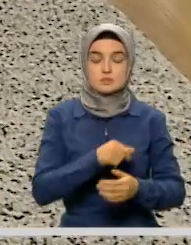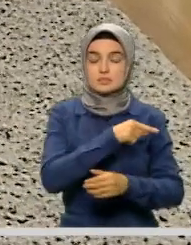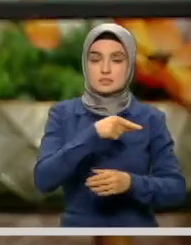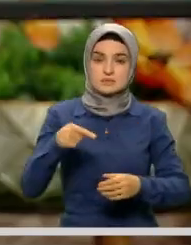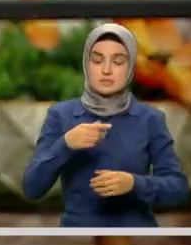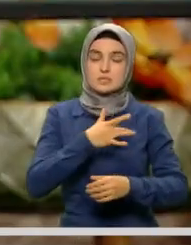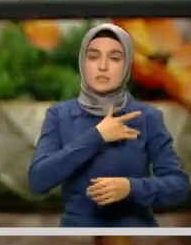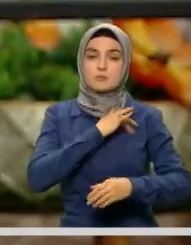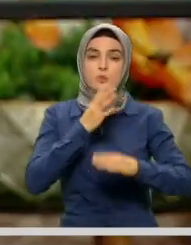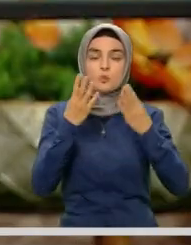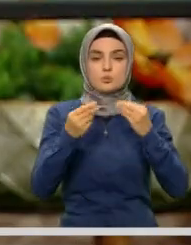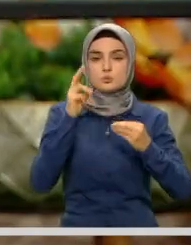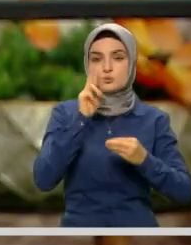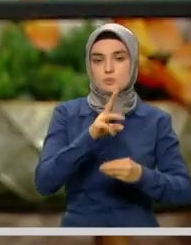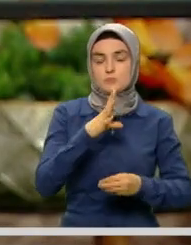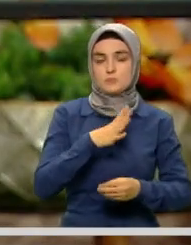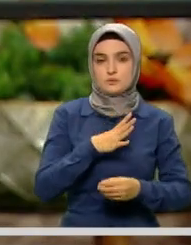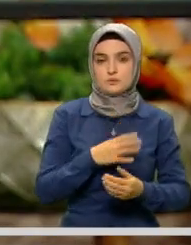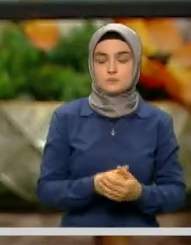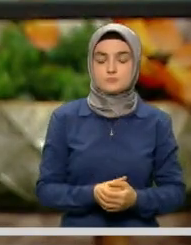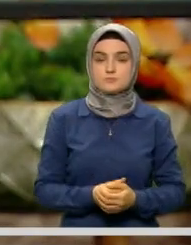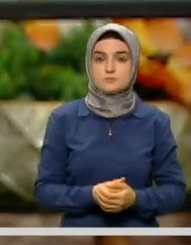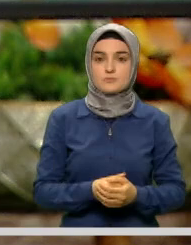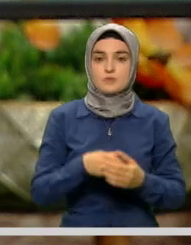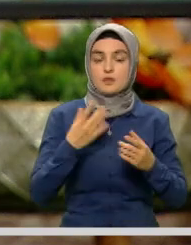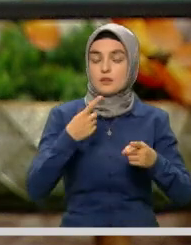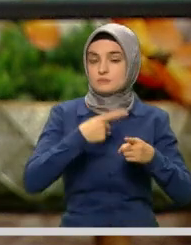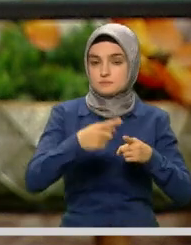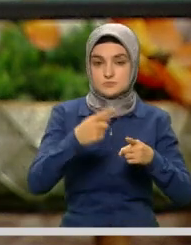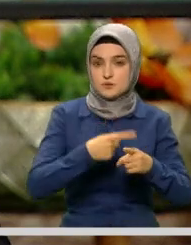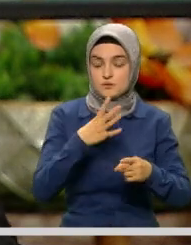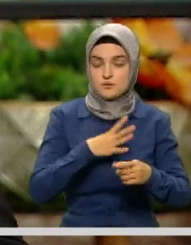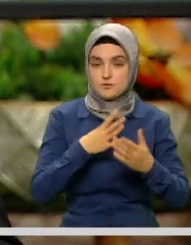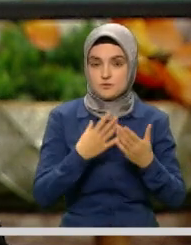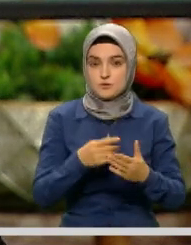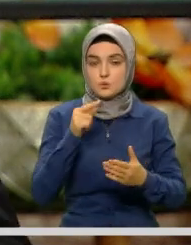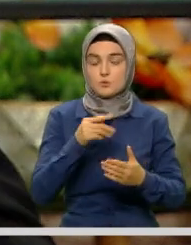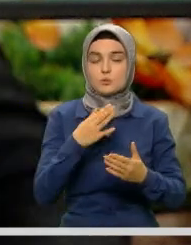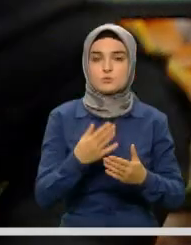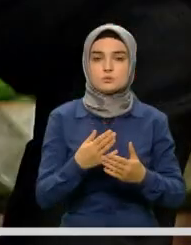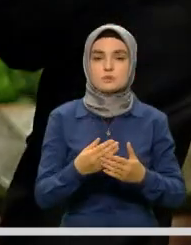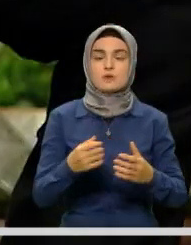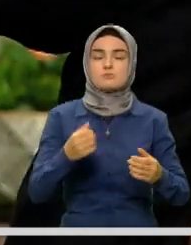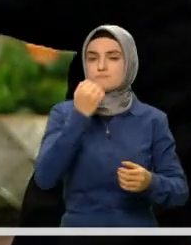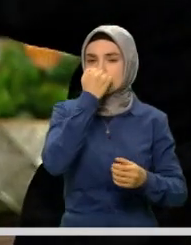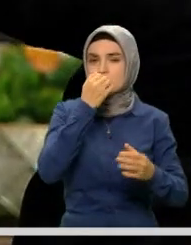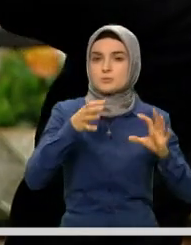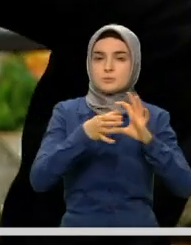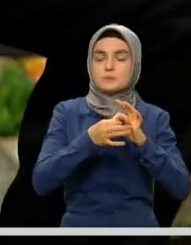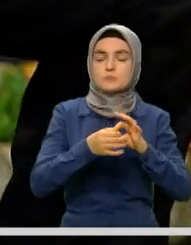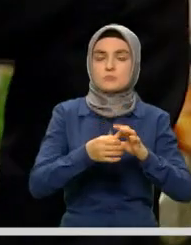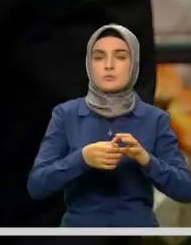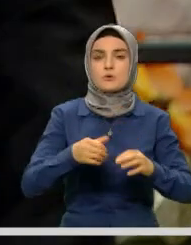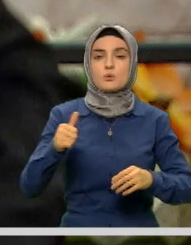görüyoruz. Eğer şirke düştüyse, Allah'a isyan ettiyse artık orada kan bağının hiçbir hükmü kalmıyor. Bunun tam